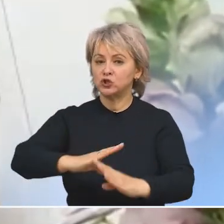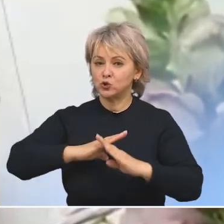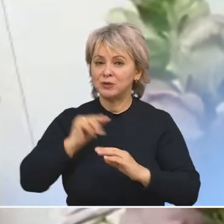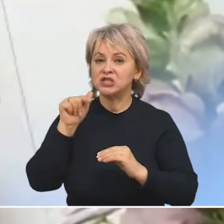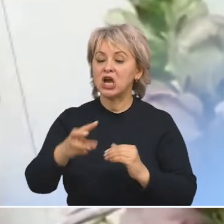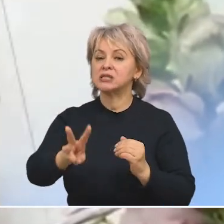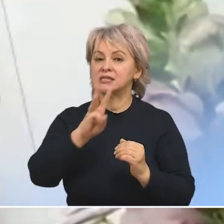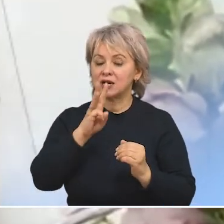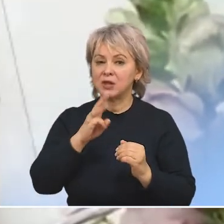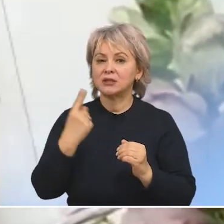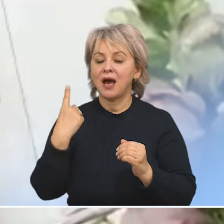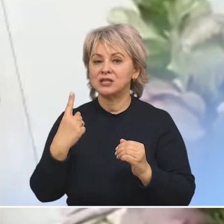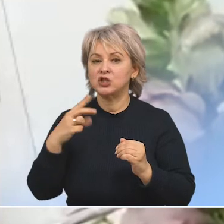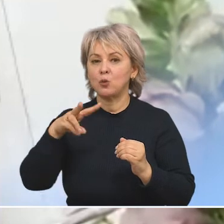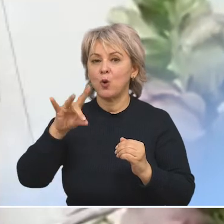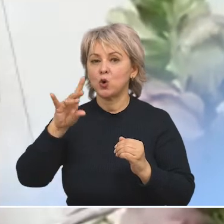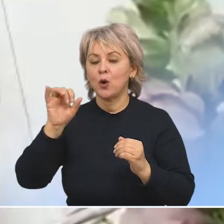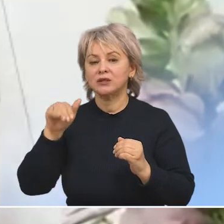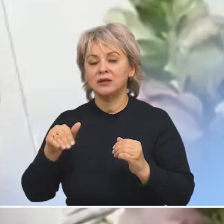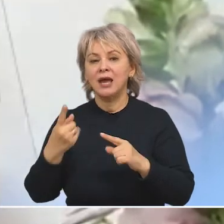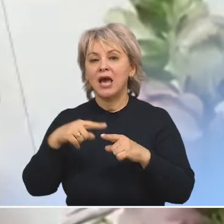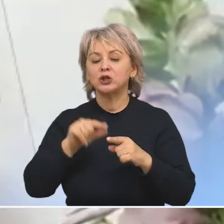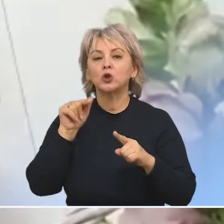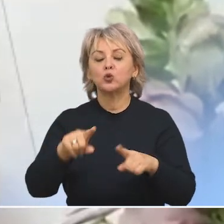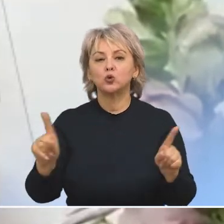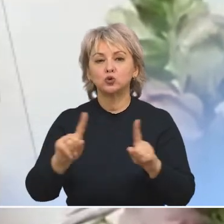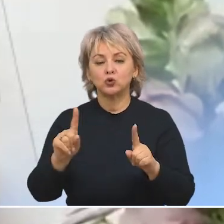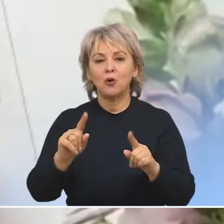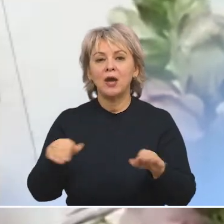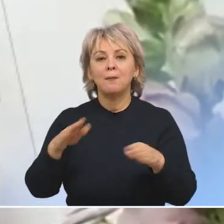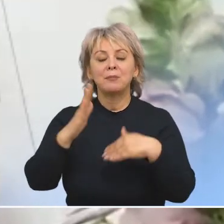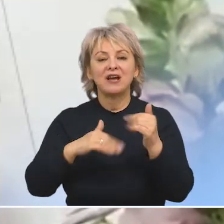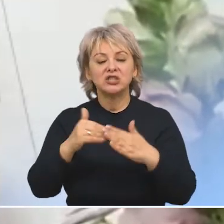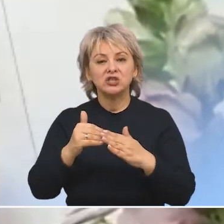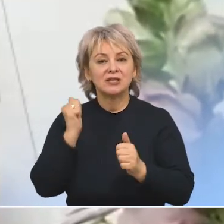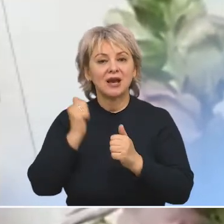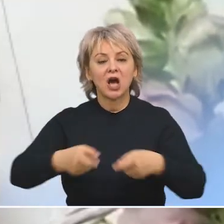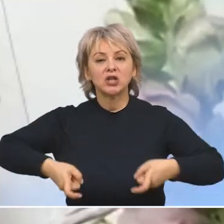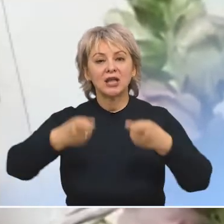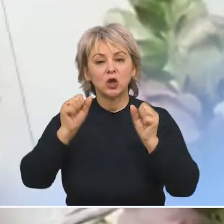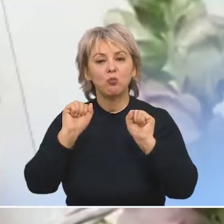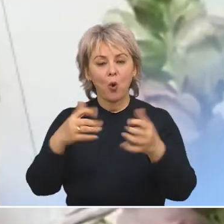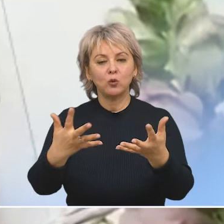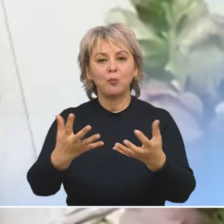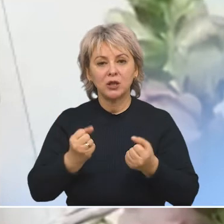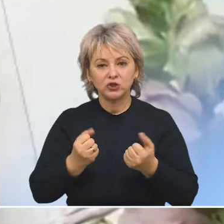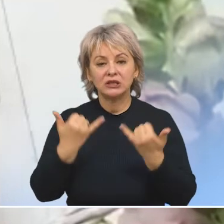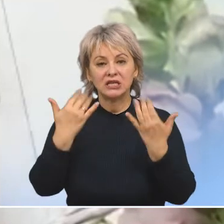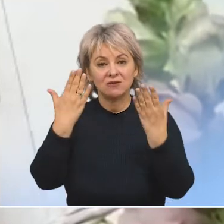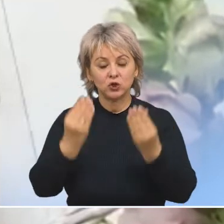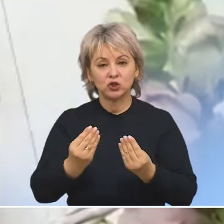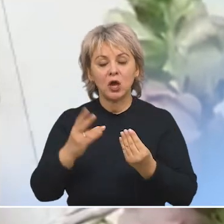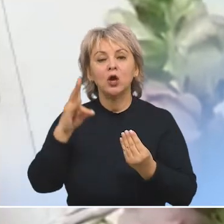на те же зарплаты. Один МРОТ – это то, что, ну, практически каждый отель смог получить